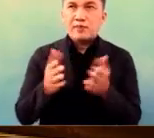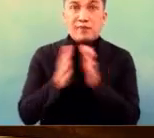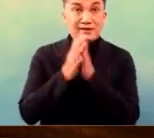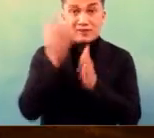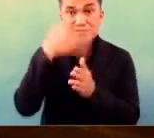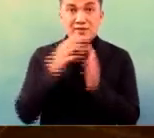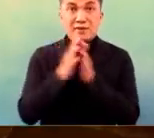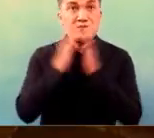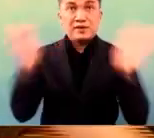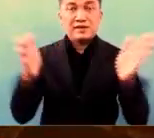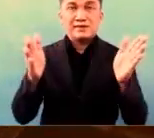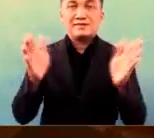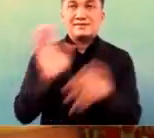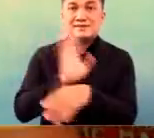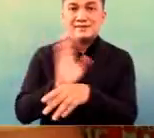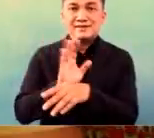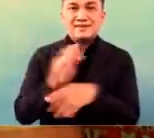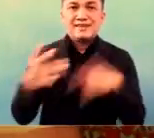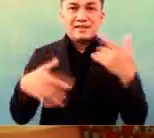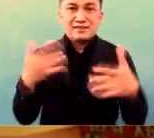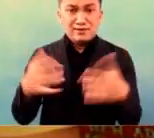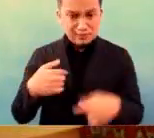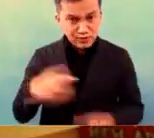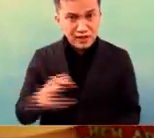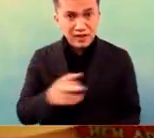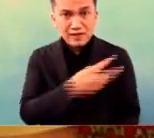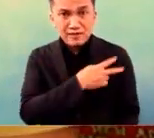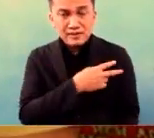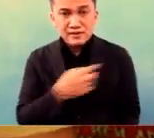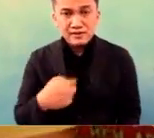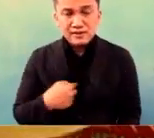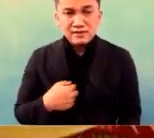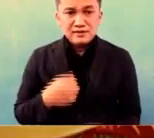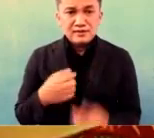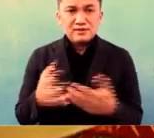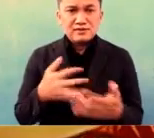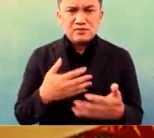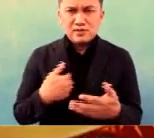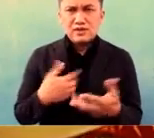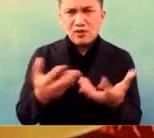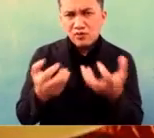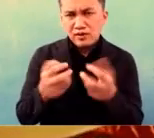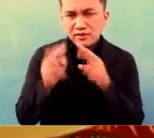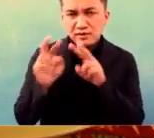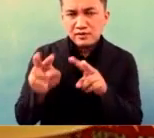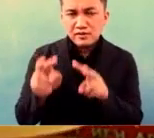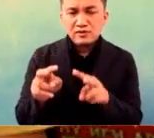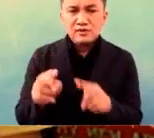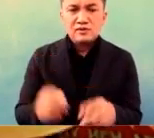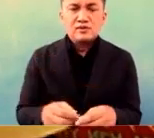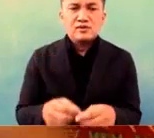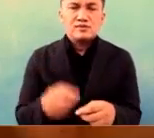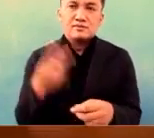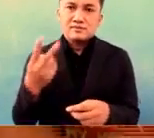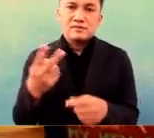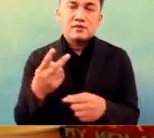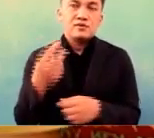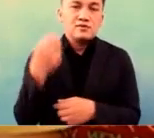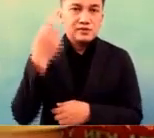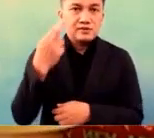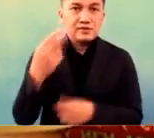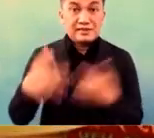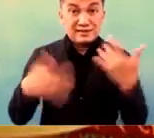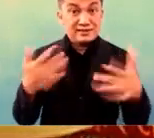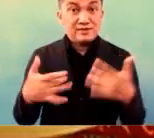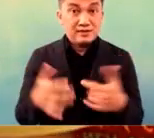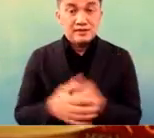excited. Vaccinated muna ako eh. Somehow, I wanted to watch as well kasi diba, syempre, parang 2 years rin. Syempre, excitement pa lang